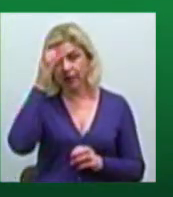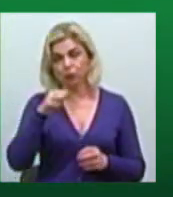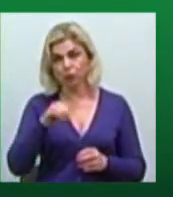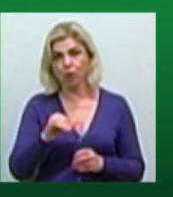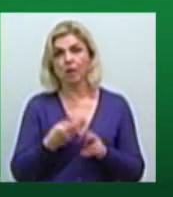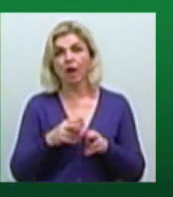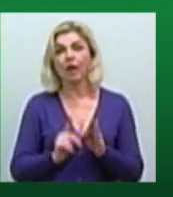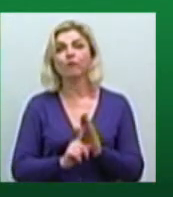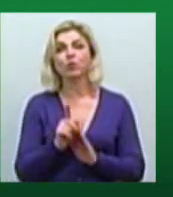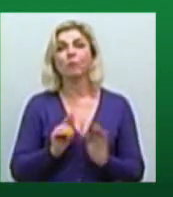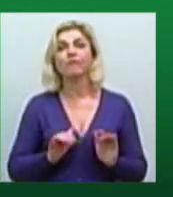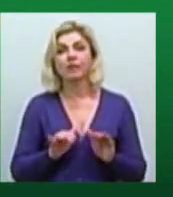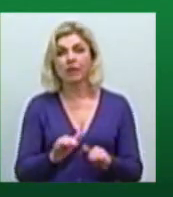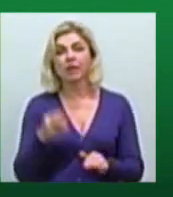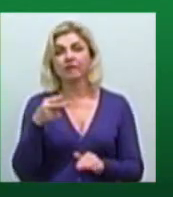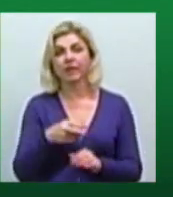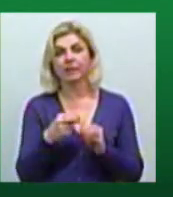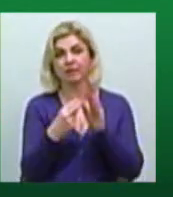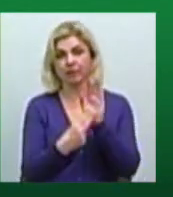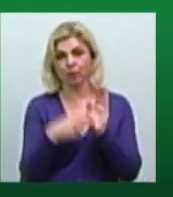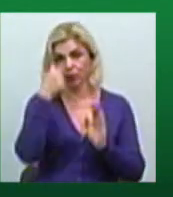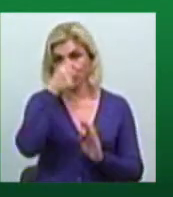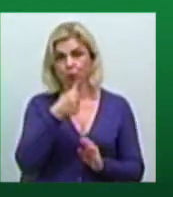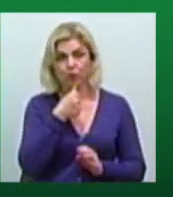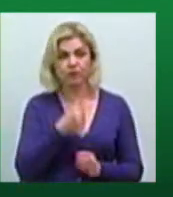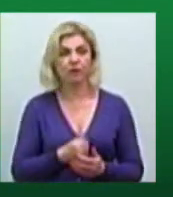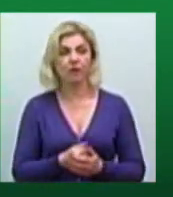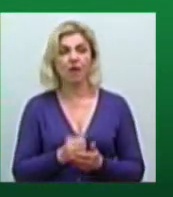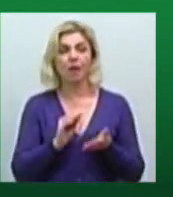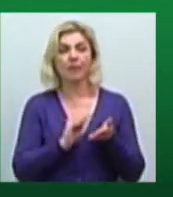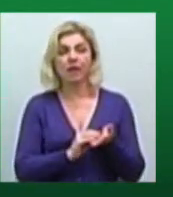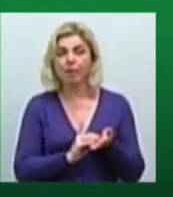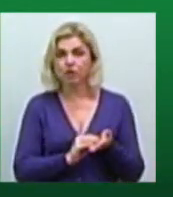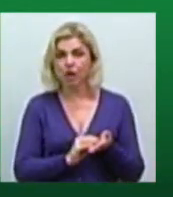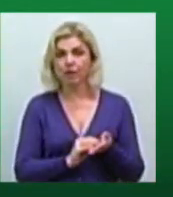вступив в дію в 2017 році, передбачає